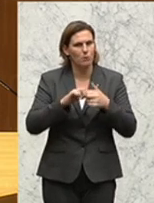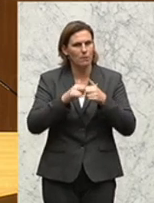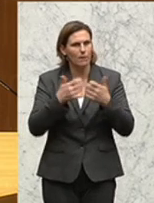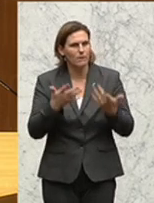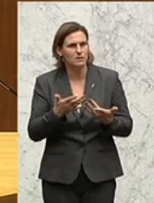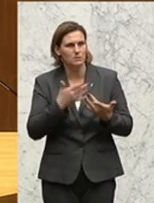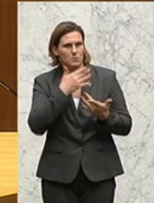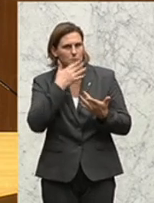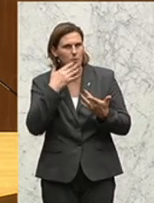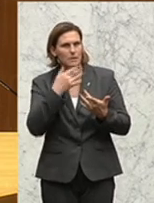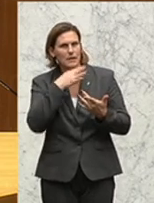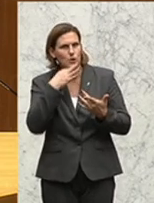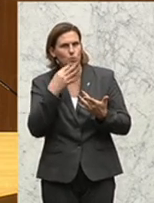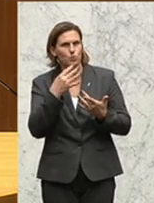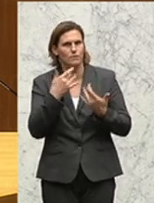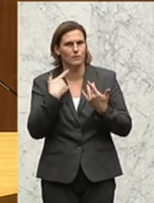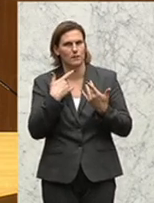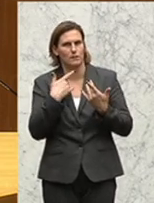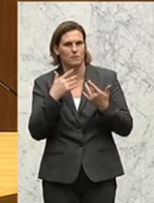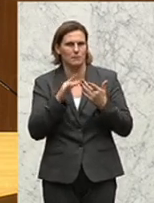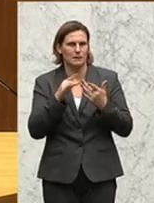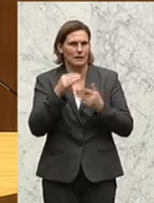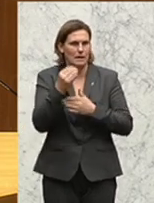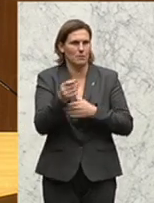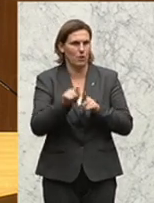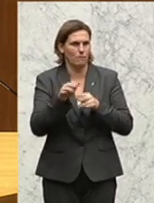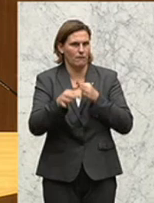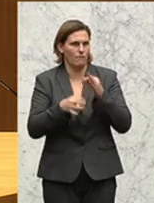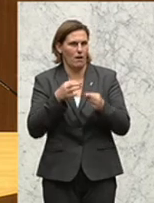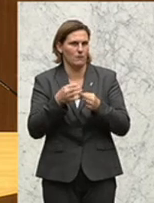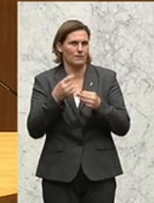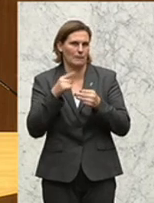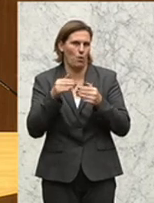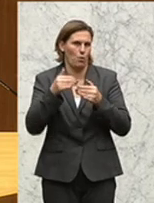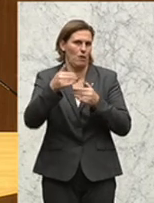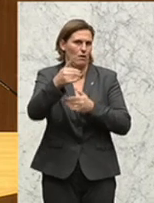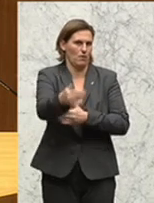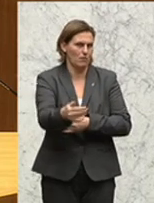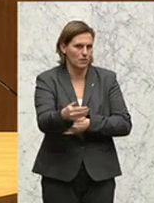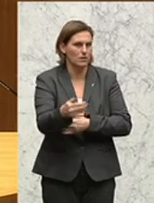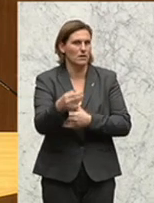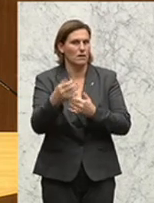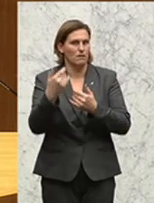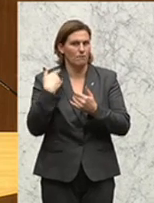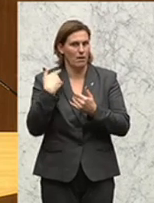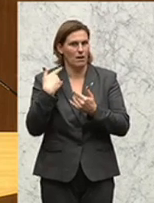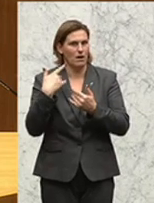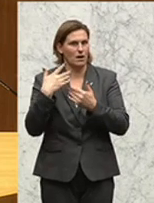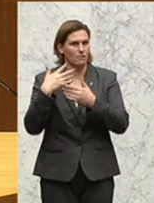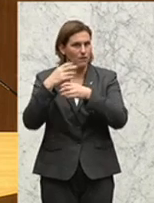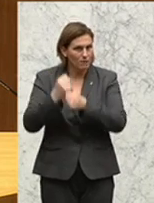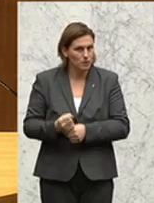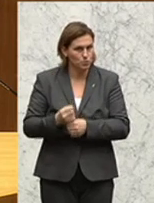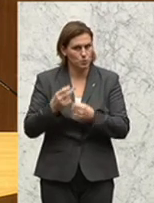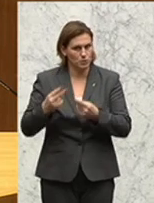wir nicht in ausreichendem Maß Mittel zur Verfügung stellen, werden sich halt auch die Verfahrensdauern entsprechend verlängern. Der Präsident Tinel vom Verwaltungsgerichtshof hat gemeint, dass er für